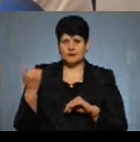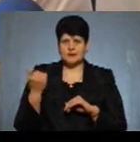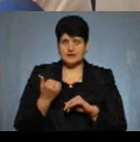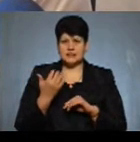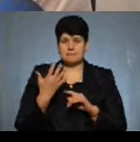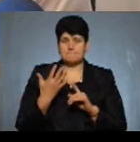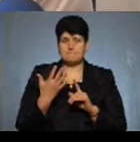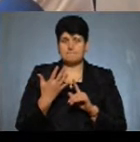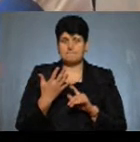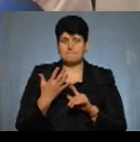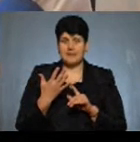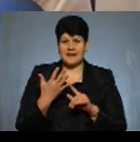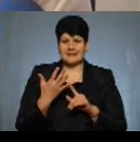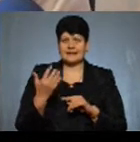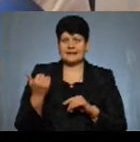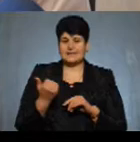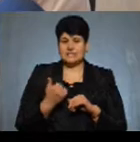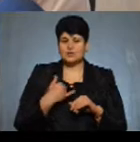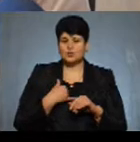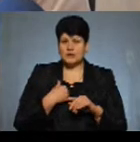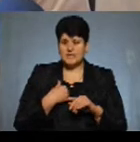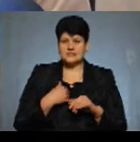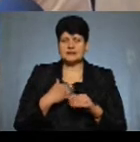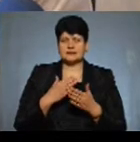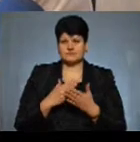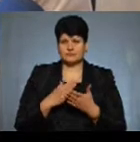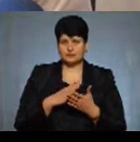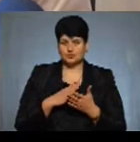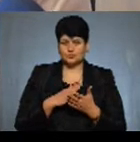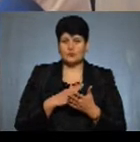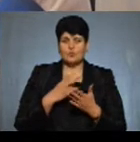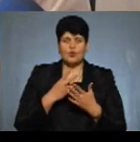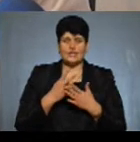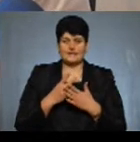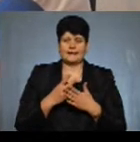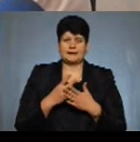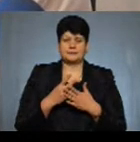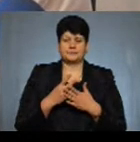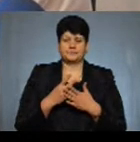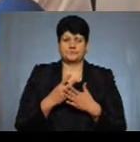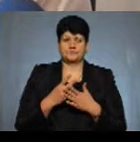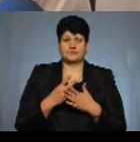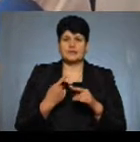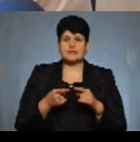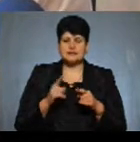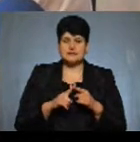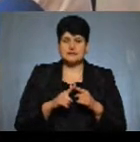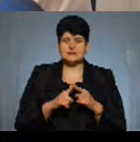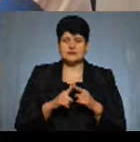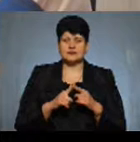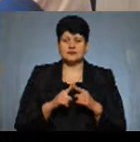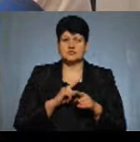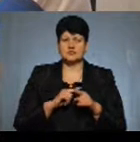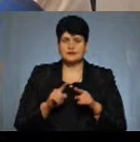минулий тиждень, п'ятий тиждень, у нас спостерігалось показники наступні. Це інтенсивний